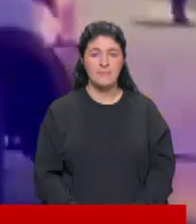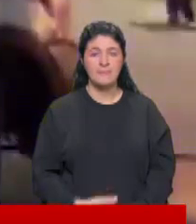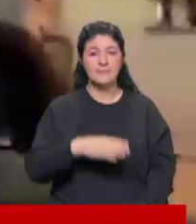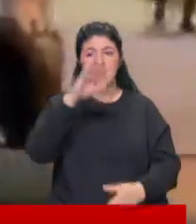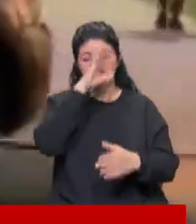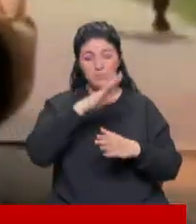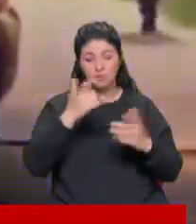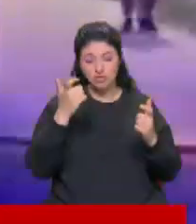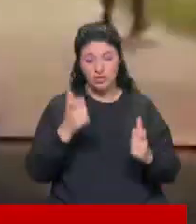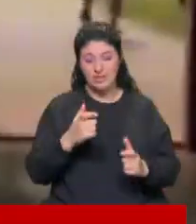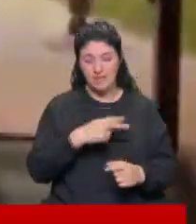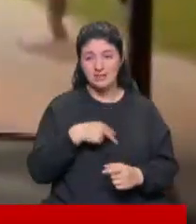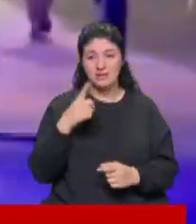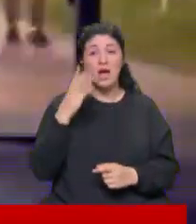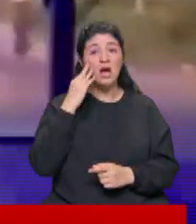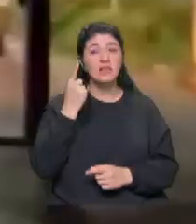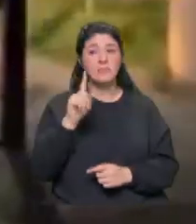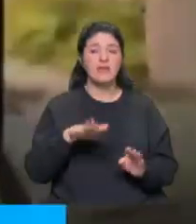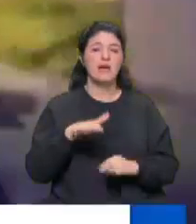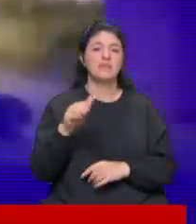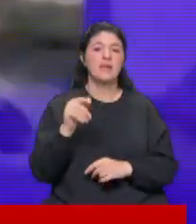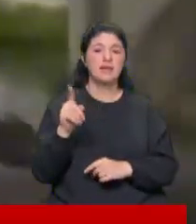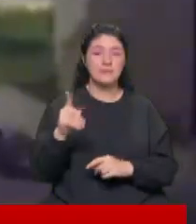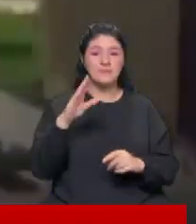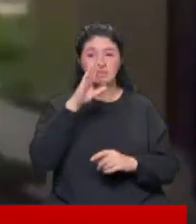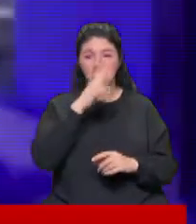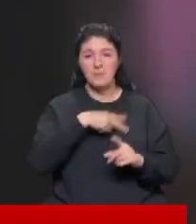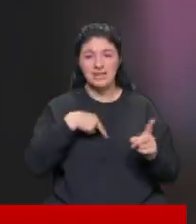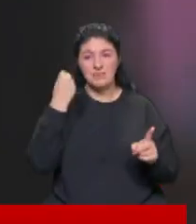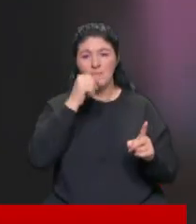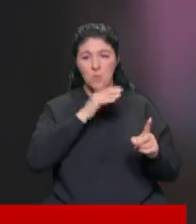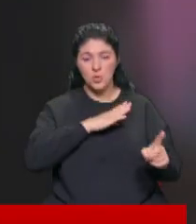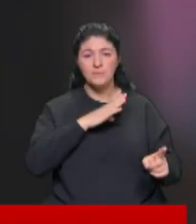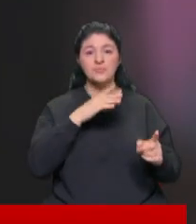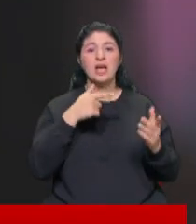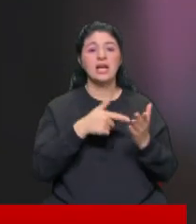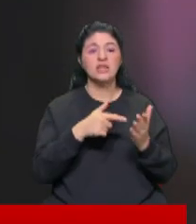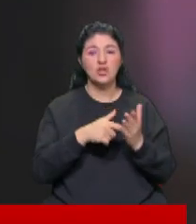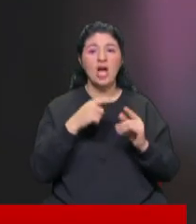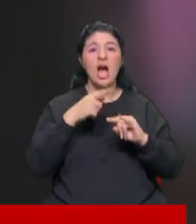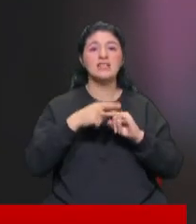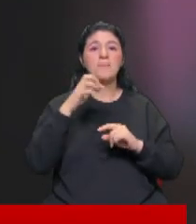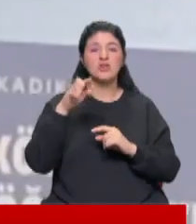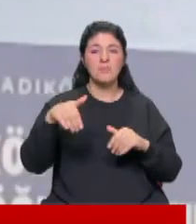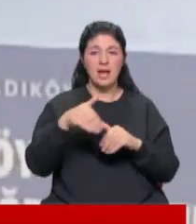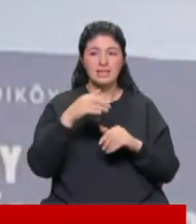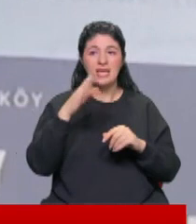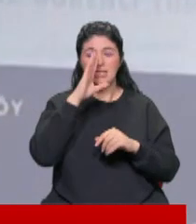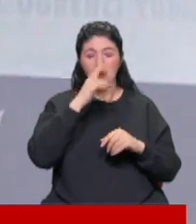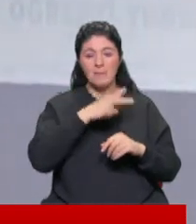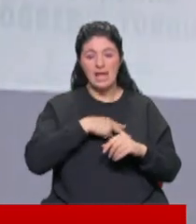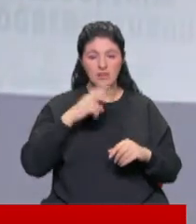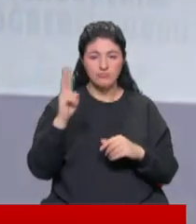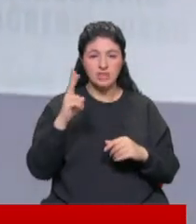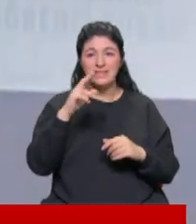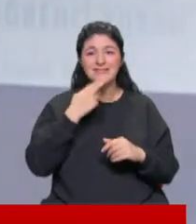İstanbul Büyükşehir Belediyesi'ndense anlamlı bir adım geldi. İBB Başkanı İmamoğlu, Kadıköy Hasanpaşa Mahallesi'ndeki İBB Kız